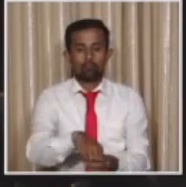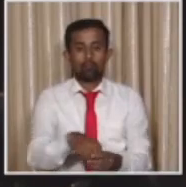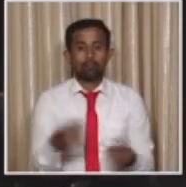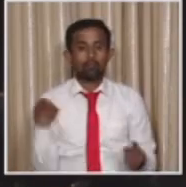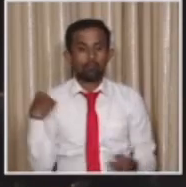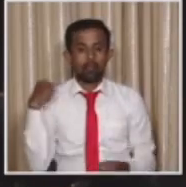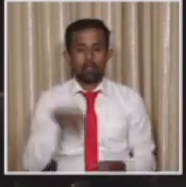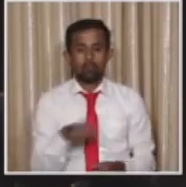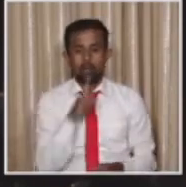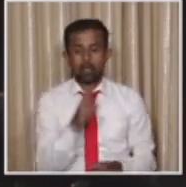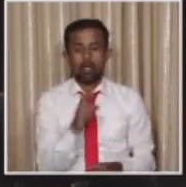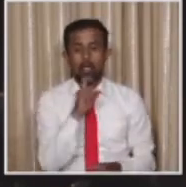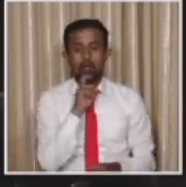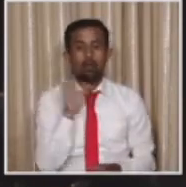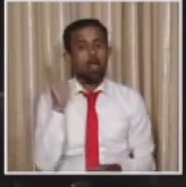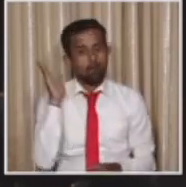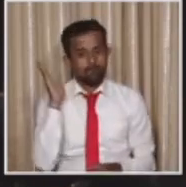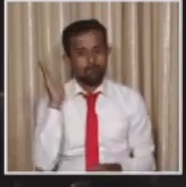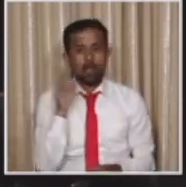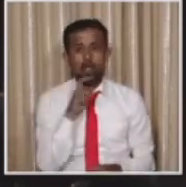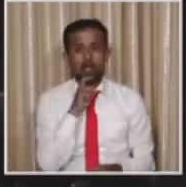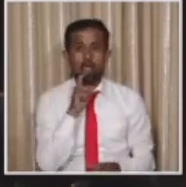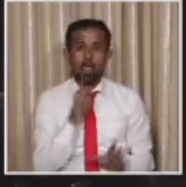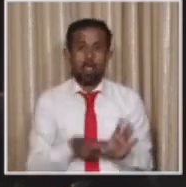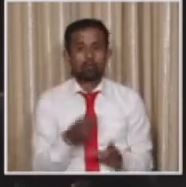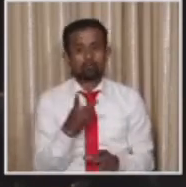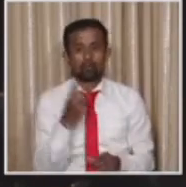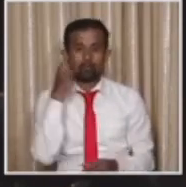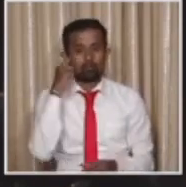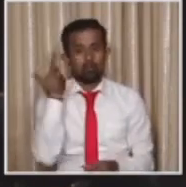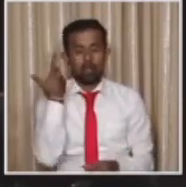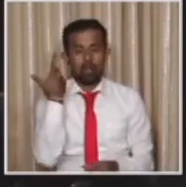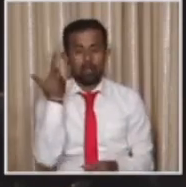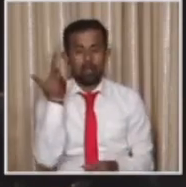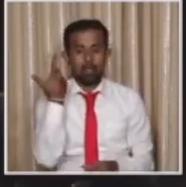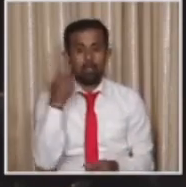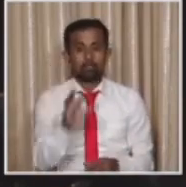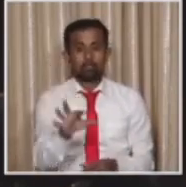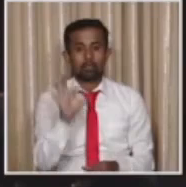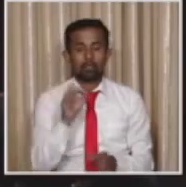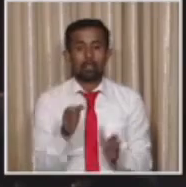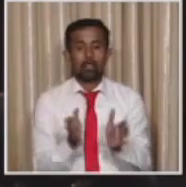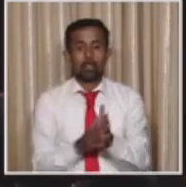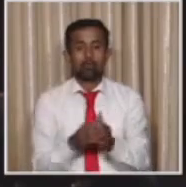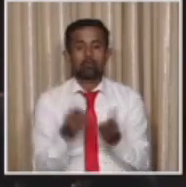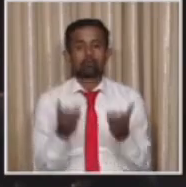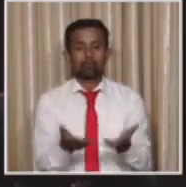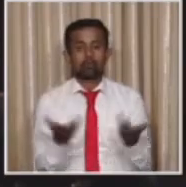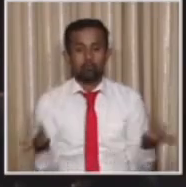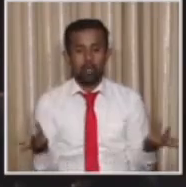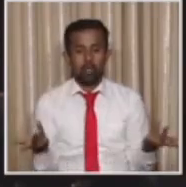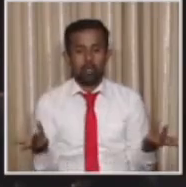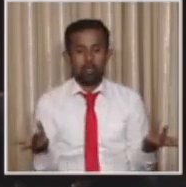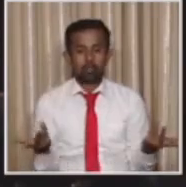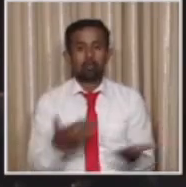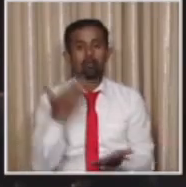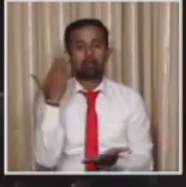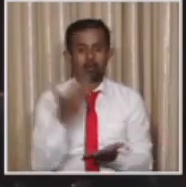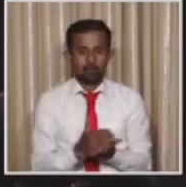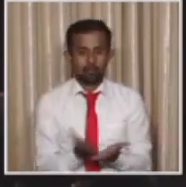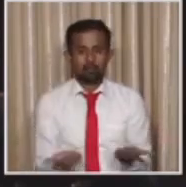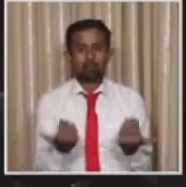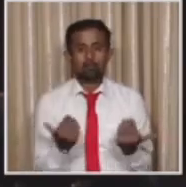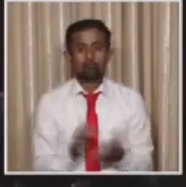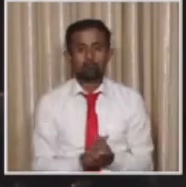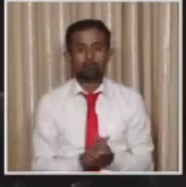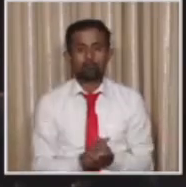ඇවිල්ලා කියයි නඩුව තියෙනවා. නඩුව තවරු කීයක් තියෙද දන්නේ නැහැ. ඒ නිසා තේරීම්කාරක සභාවක් දාන්න විදියකුත් නැහැ. ඒකත් නතර කරන්න කියලා.